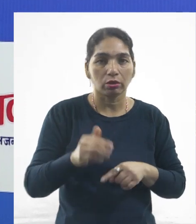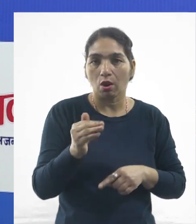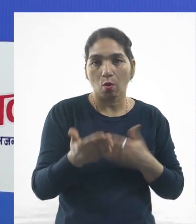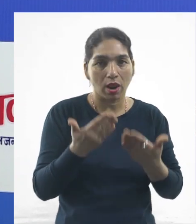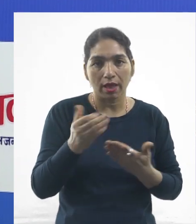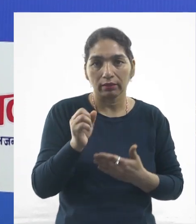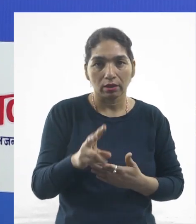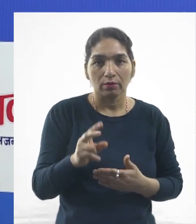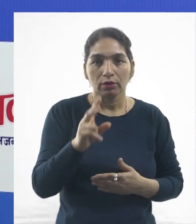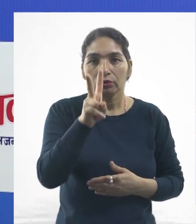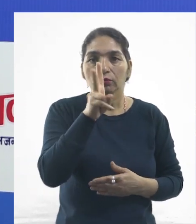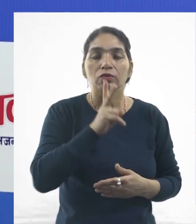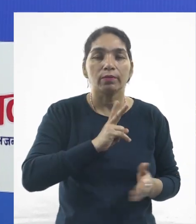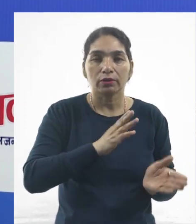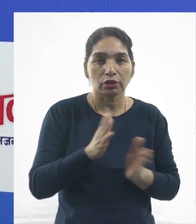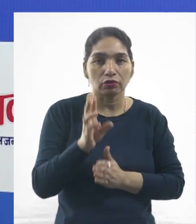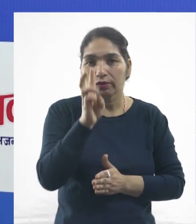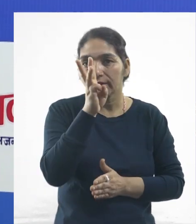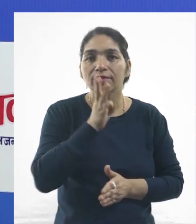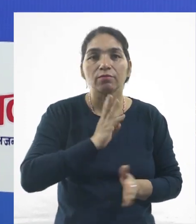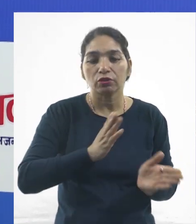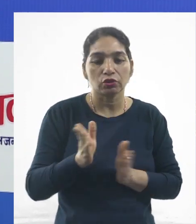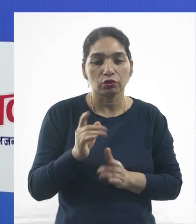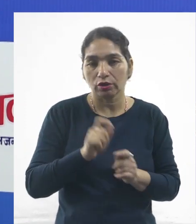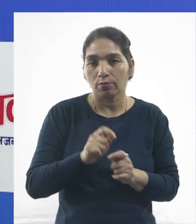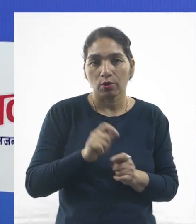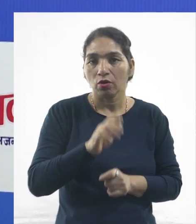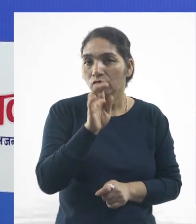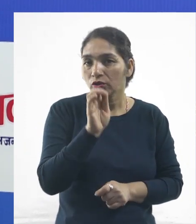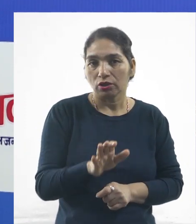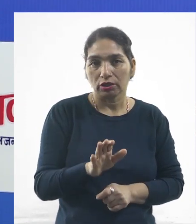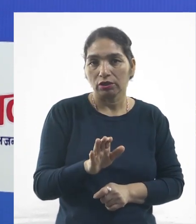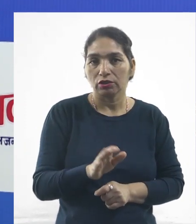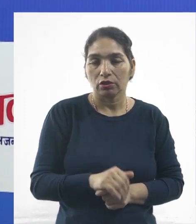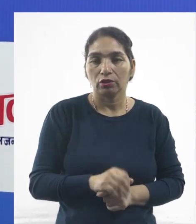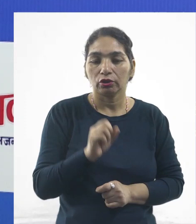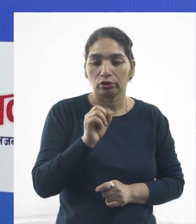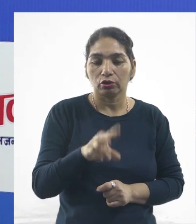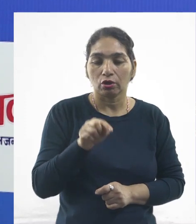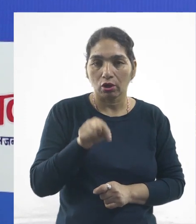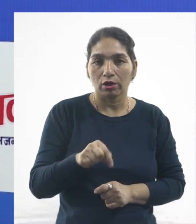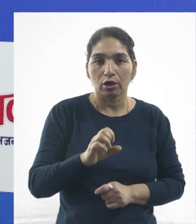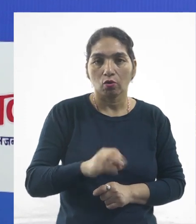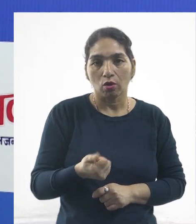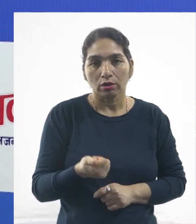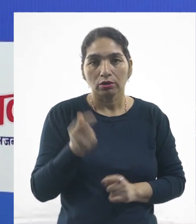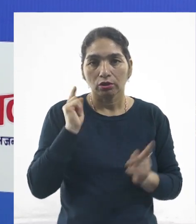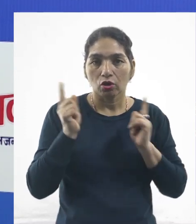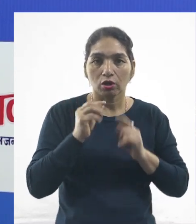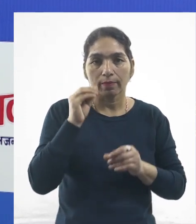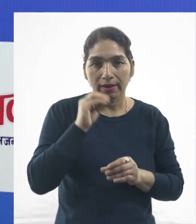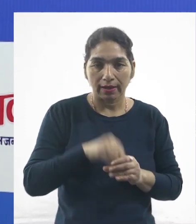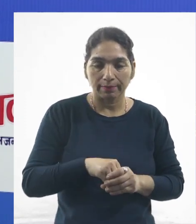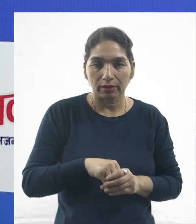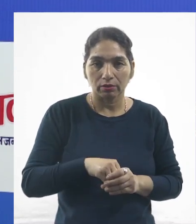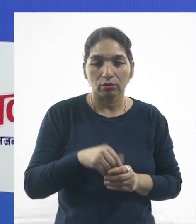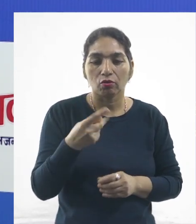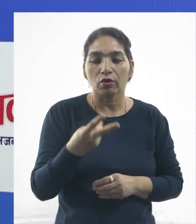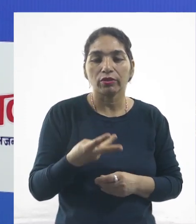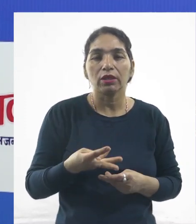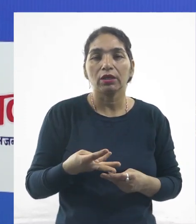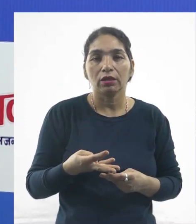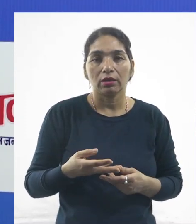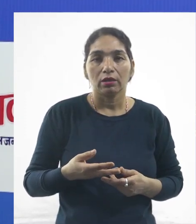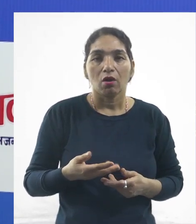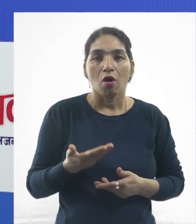बरु दुई वर्ष योजना त्यो तिन वर्ष योजना बनाउन पनि सकिन्छ बरु होइन तर अहिले गोकर्णेश्वर नगरपालिकाभित्र कति सङ्ख्यामा कुन